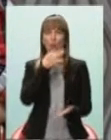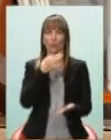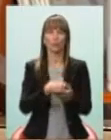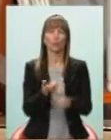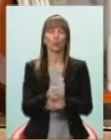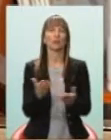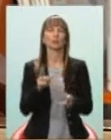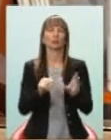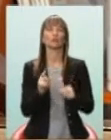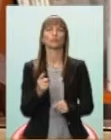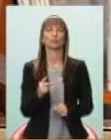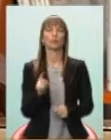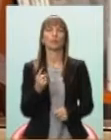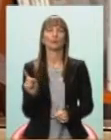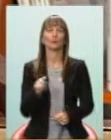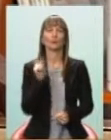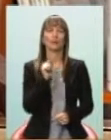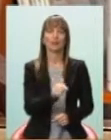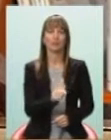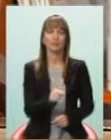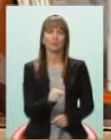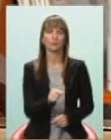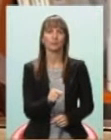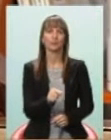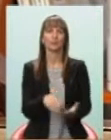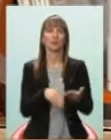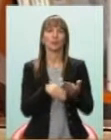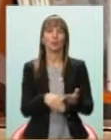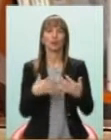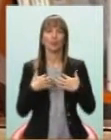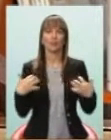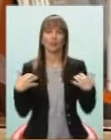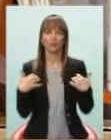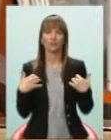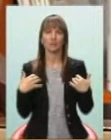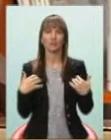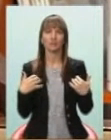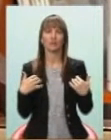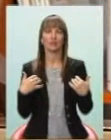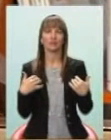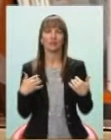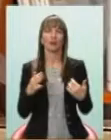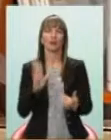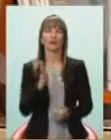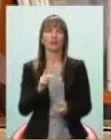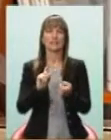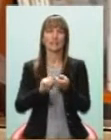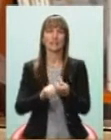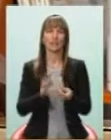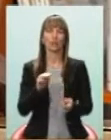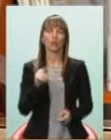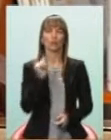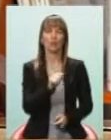чому? Тому що ти допомагаєш животним. В зависимості від тебе